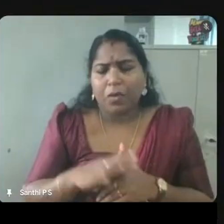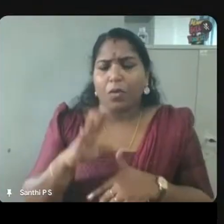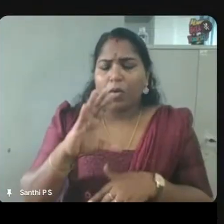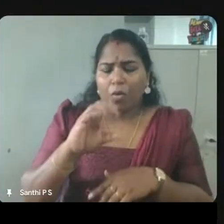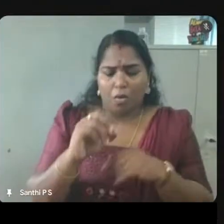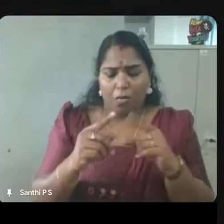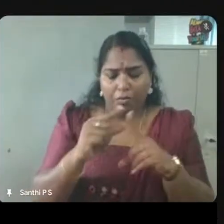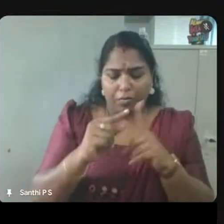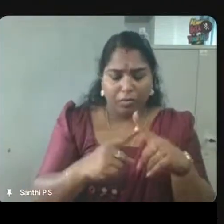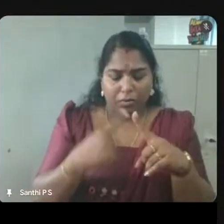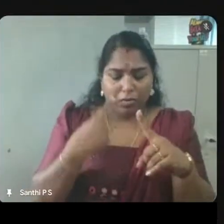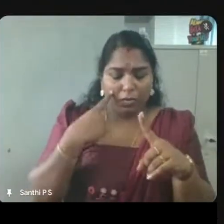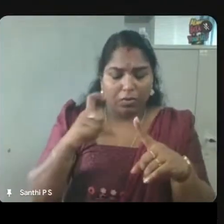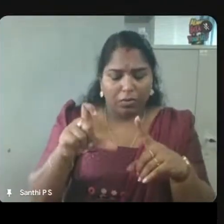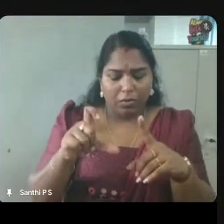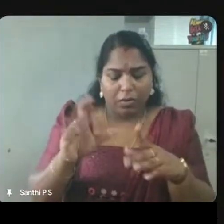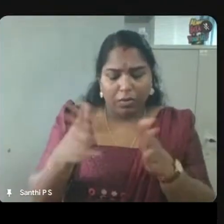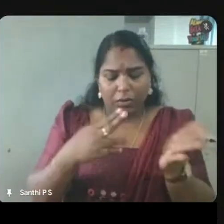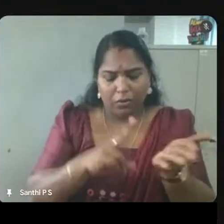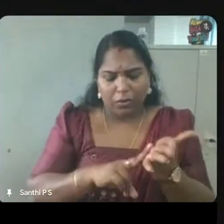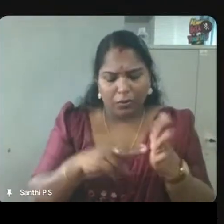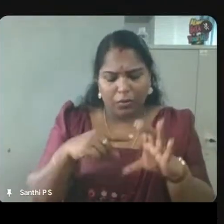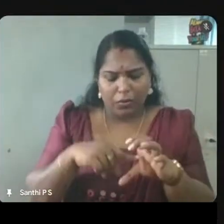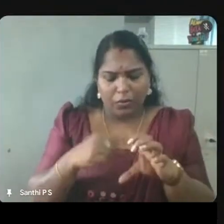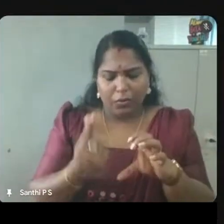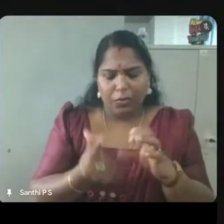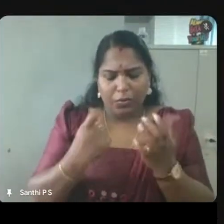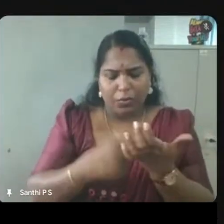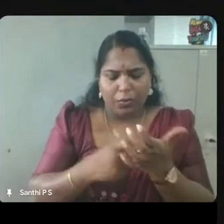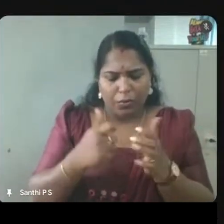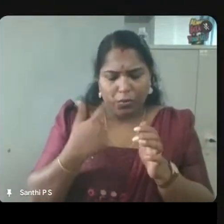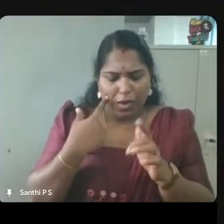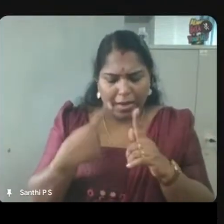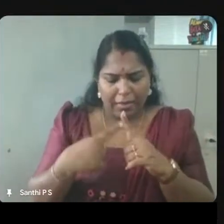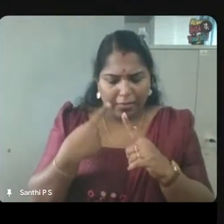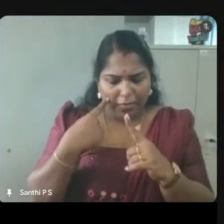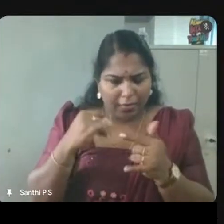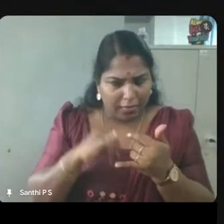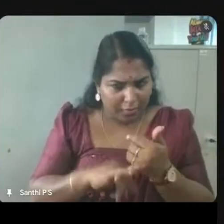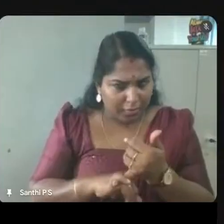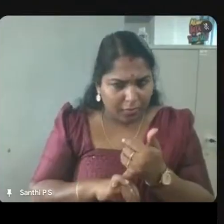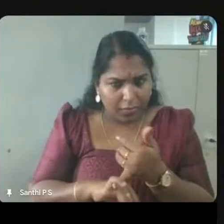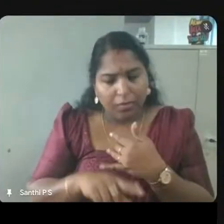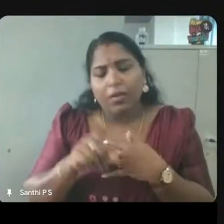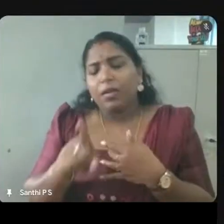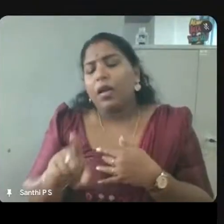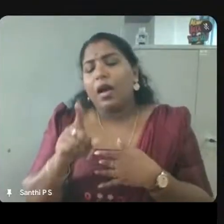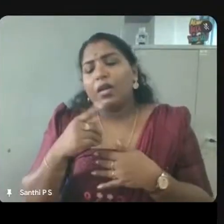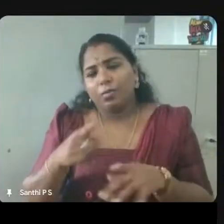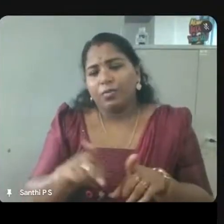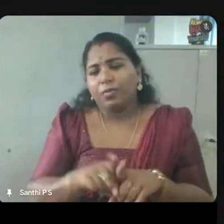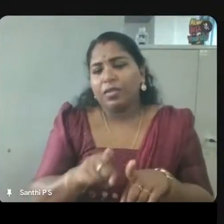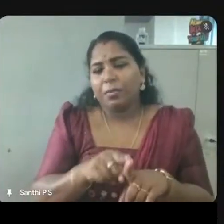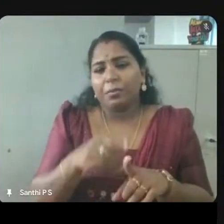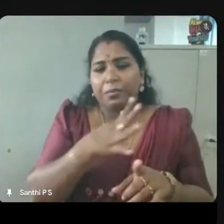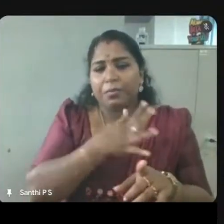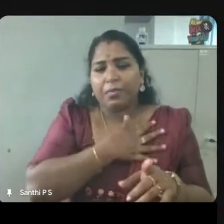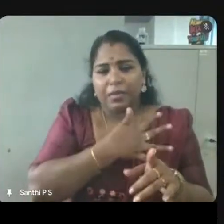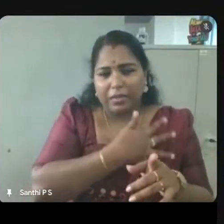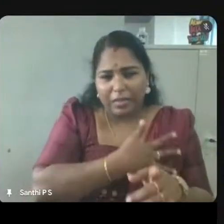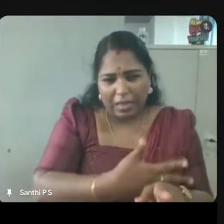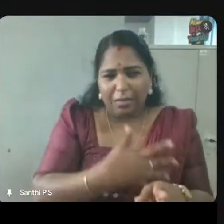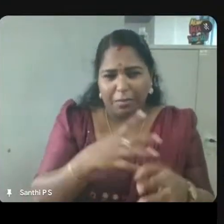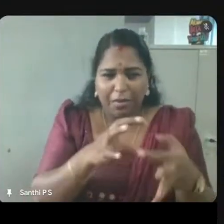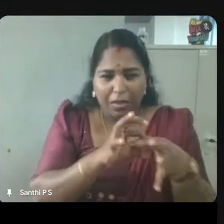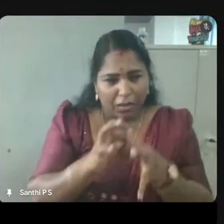പക്ഷെ ചികിത്സിച്ചാലേ മാറുള്ളൂ യൂഷ്വലി. അതിലും നമുക്ക് അതായിരിക്കാം ഈ ഞരമ്പിന്റെ എന്ന് പറഞ്ഞതുകൊണ്ട് ഞാൻ ഊഹിക്കുന്ന കാര്യങ്ങളാണ്.